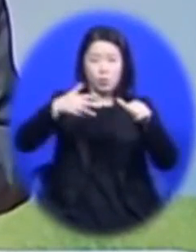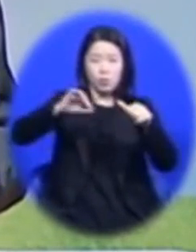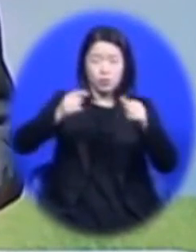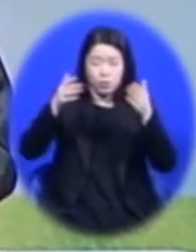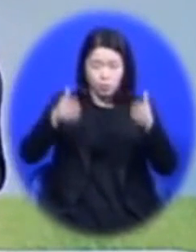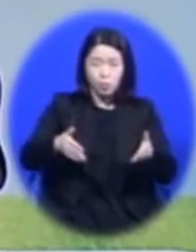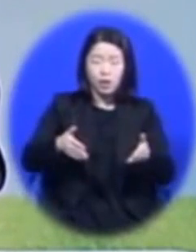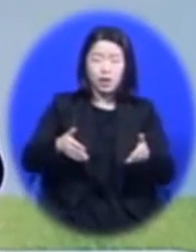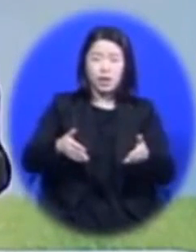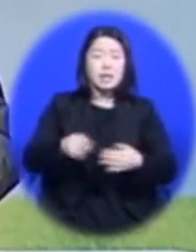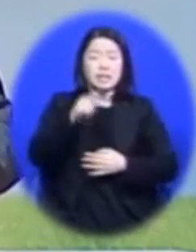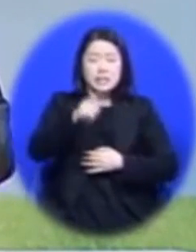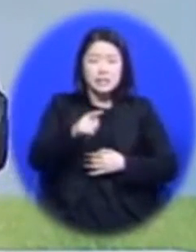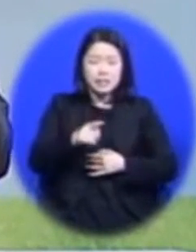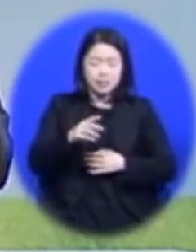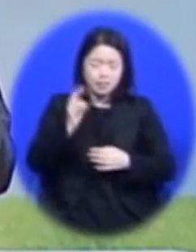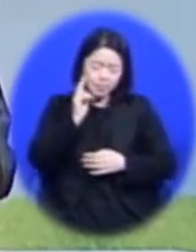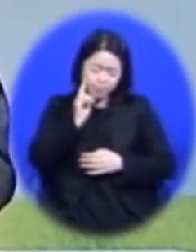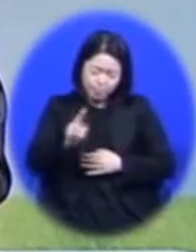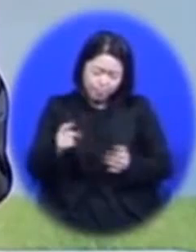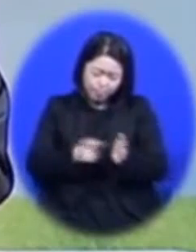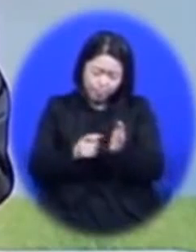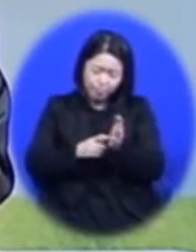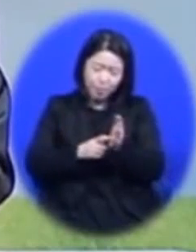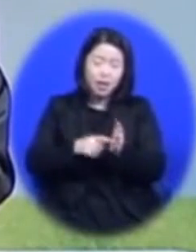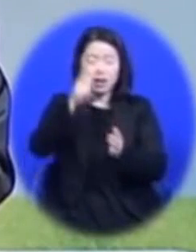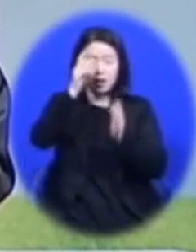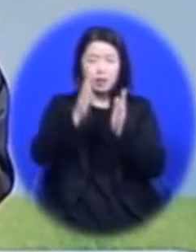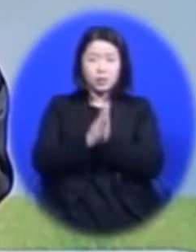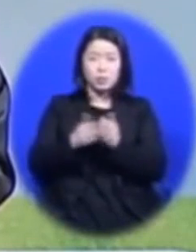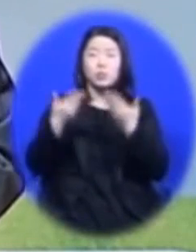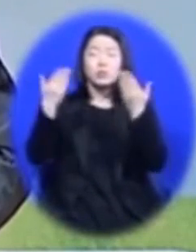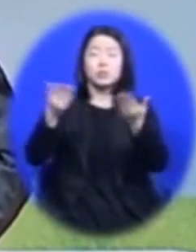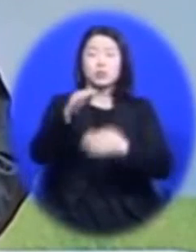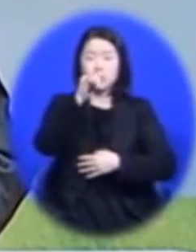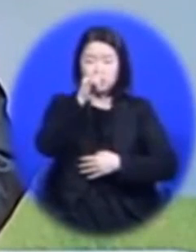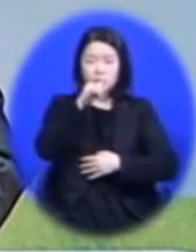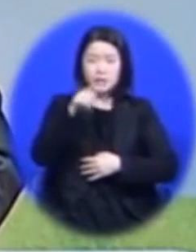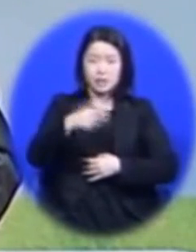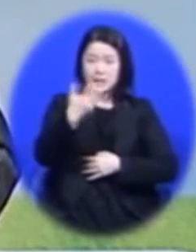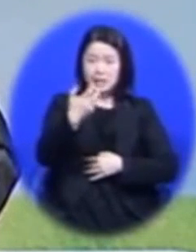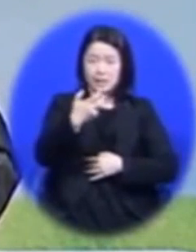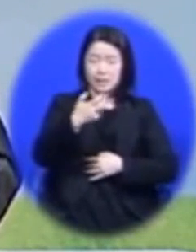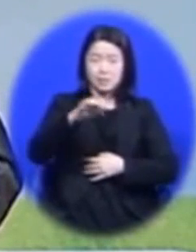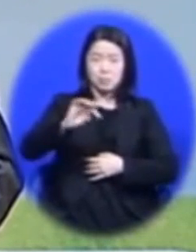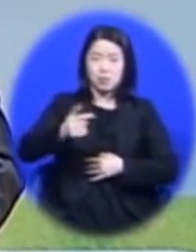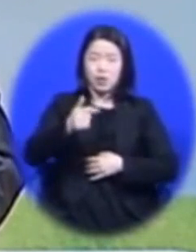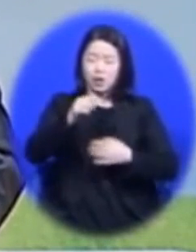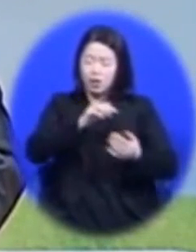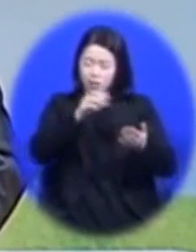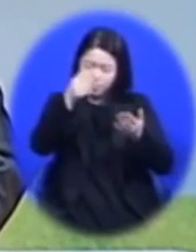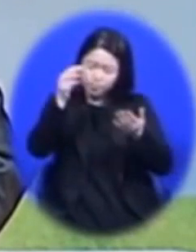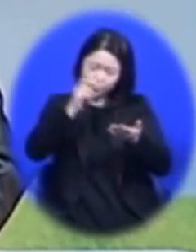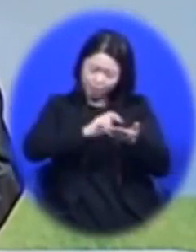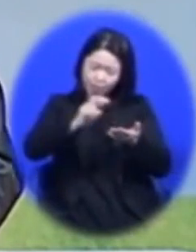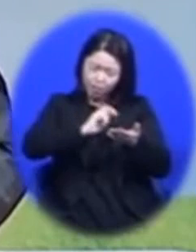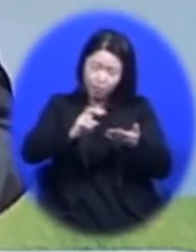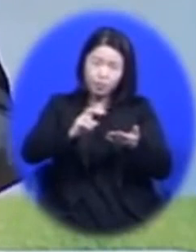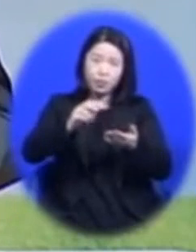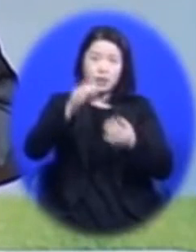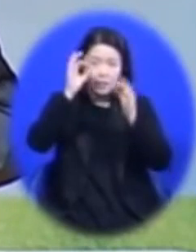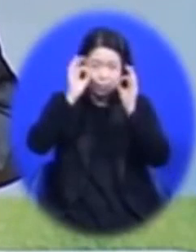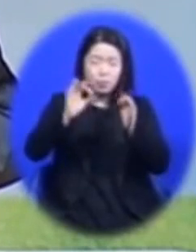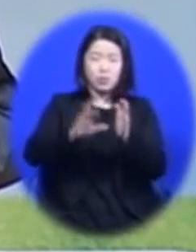다윗은 그 절박한 기도를 하나님께 드리고 있습니다. 이 시편 70편을 여러 번 읽고 또 읽으면서 다윗이